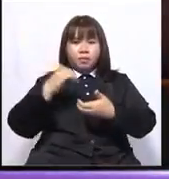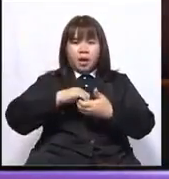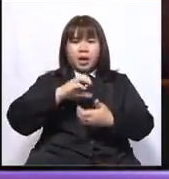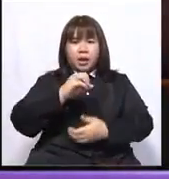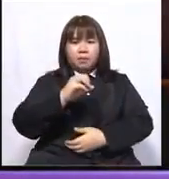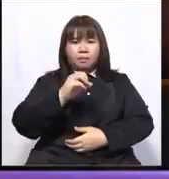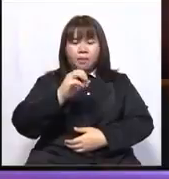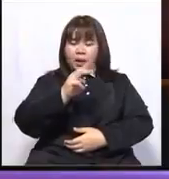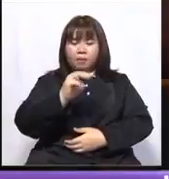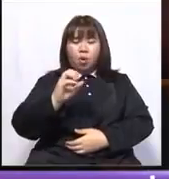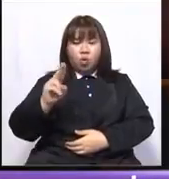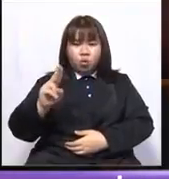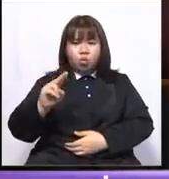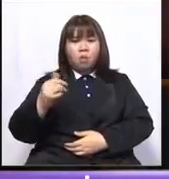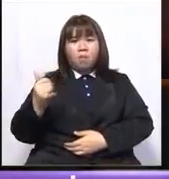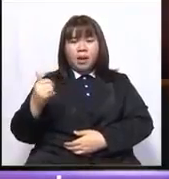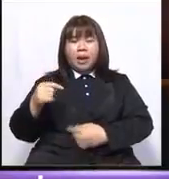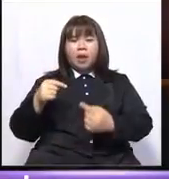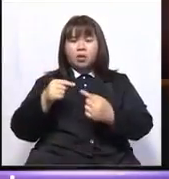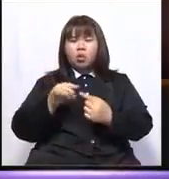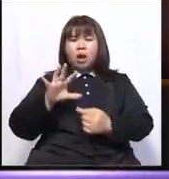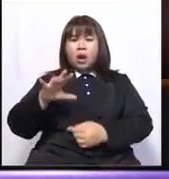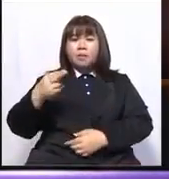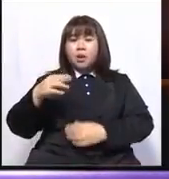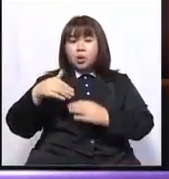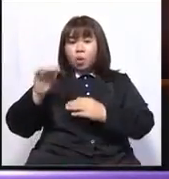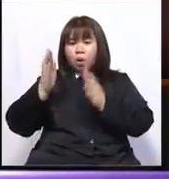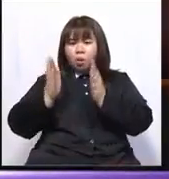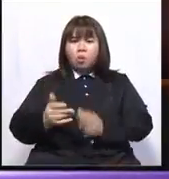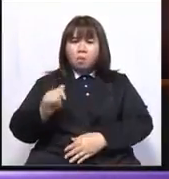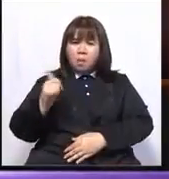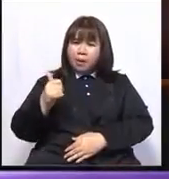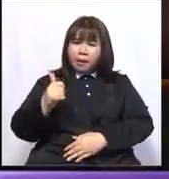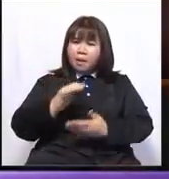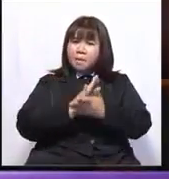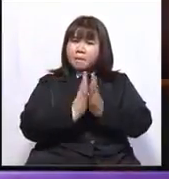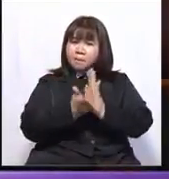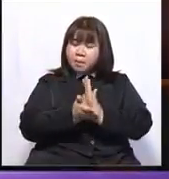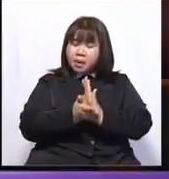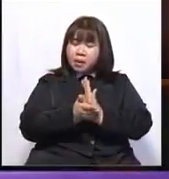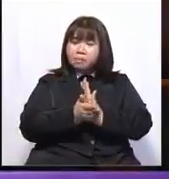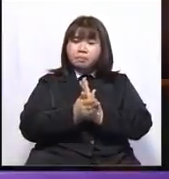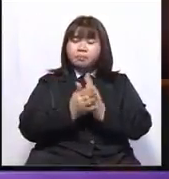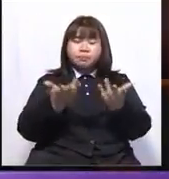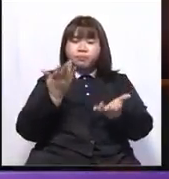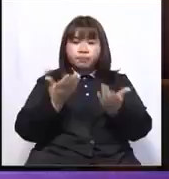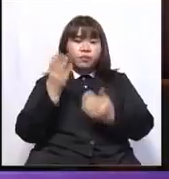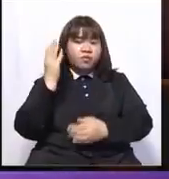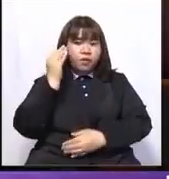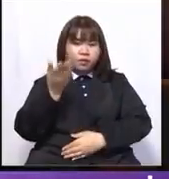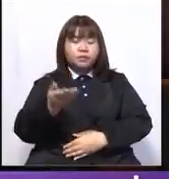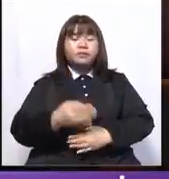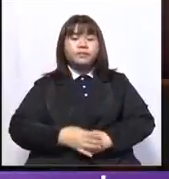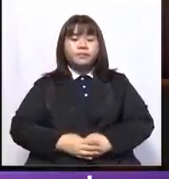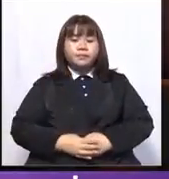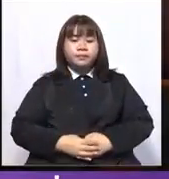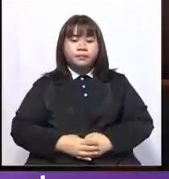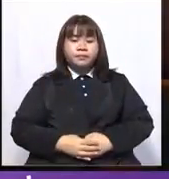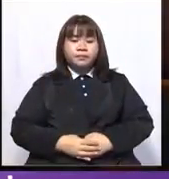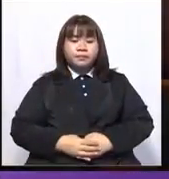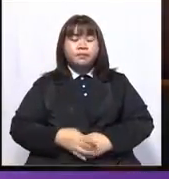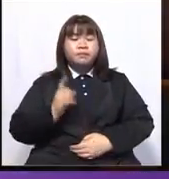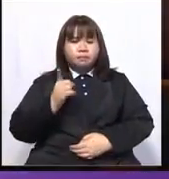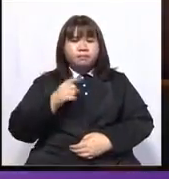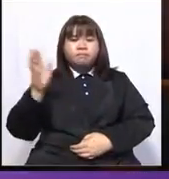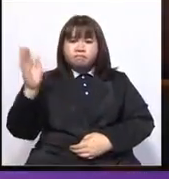และบางส่วนนั้นเปลี่ยนสถานะในจำนวนจาก 59,217 คนนั่นเองเดี๋ยวฟังเสียงท่านรัฐมนตรีกันครับ ที่ไม่